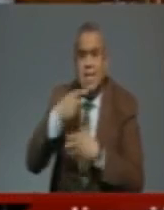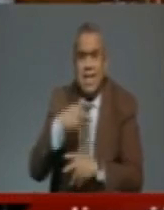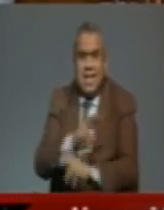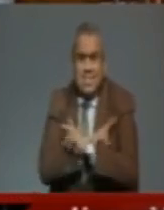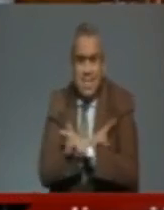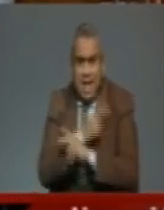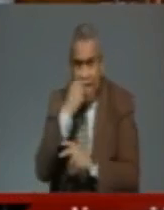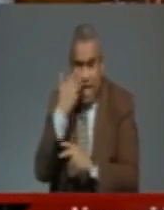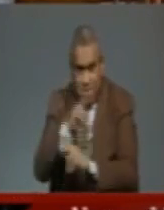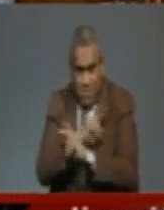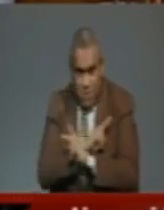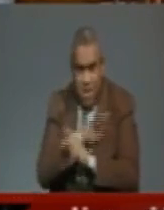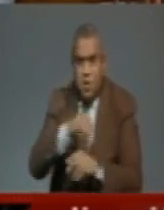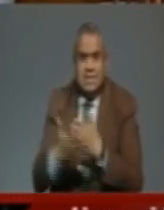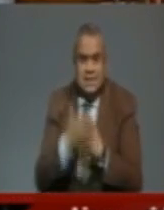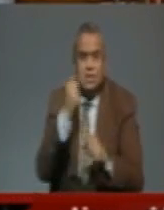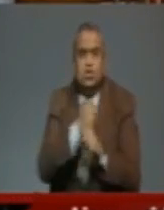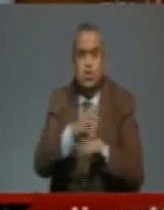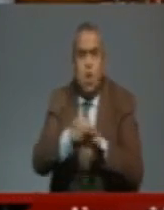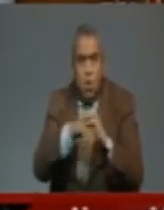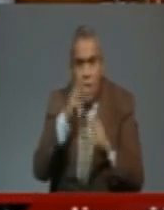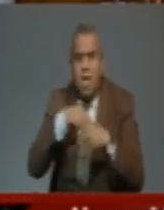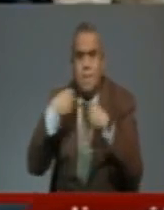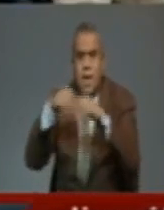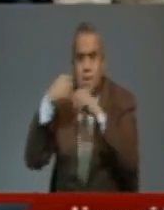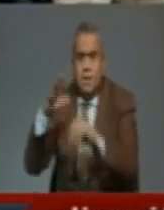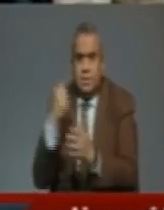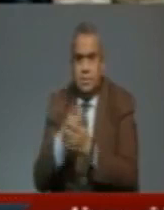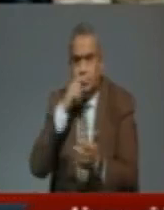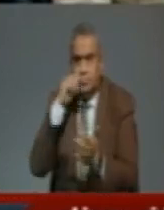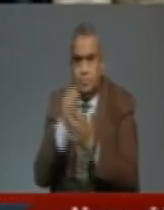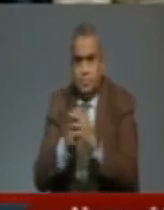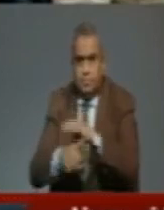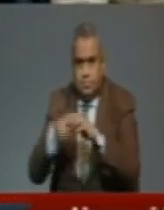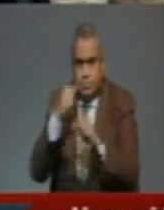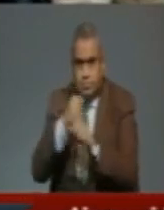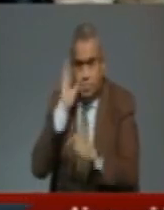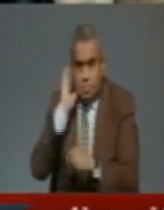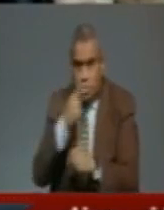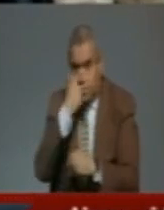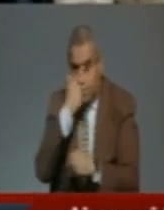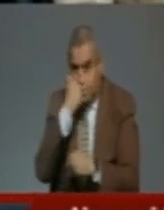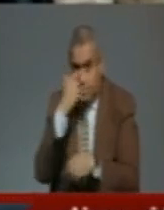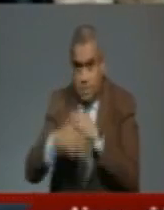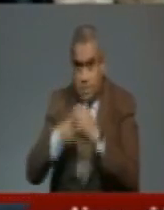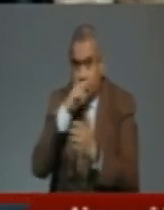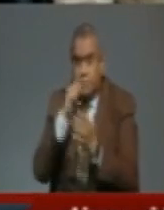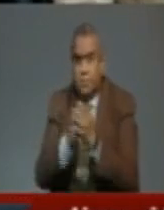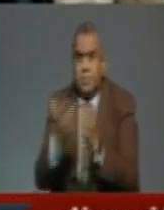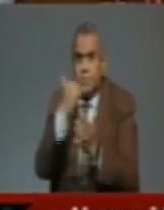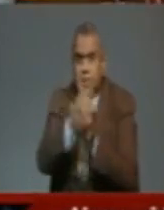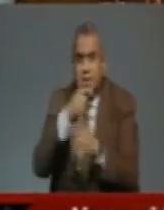كده اشرت وقلت وبعت وحضرتك تقرير رسمي جه لحضرتك قلنا ان ممكن او اتقال في التقرير ان ممكن تجاره الترانزيت